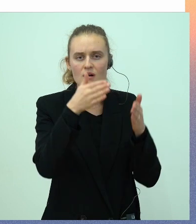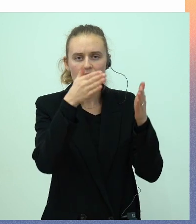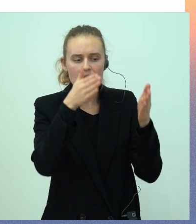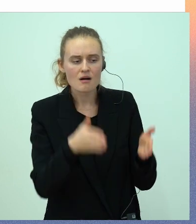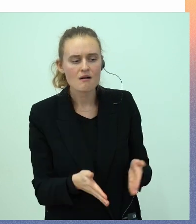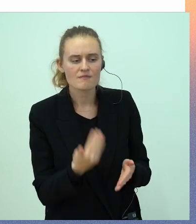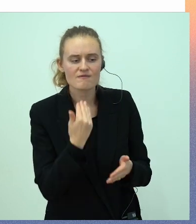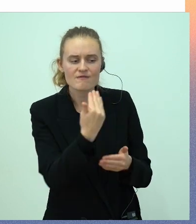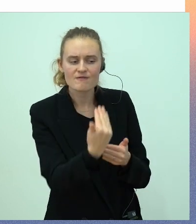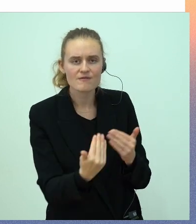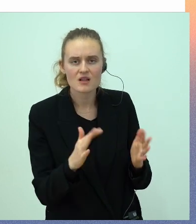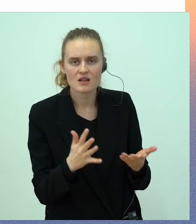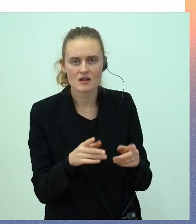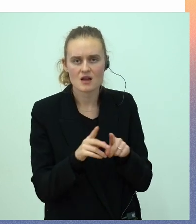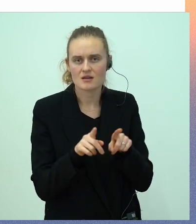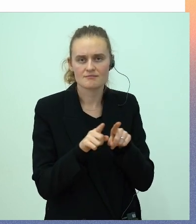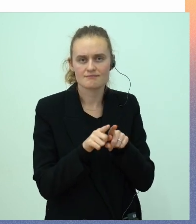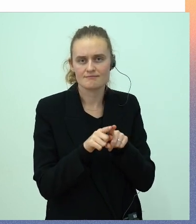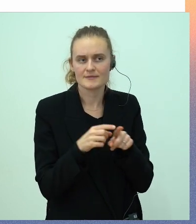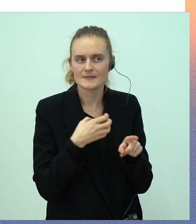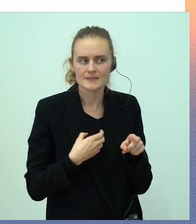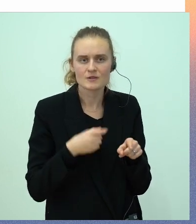asmenybės bruožus.